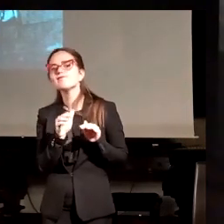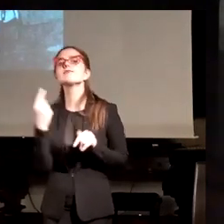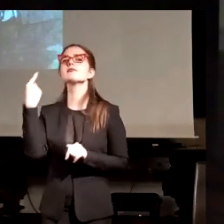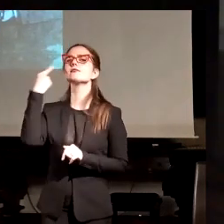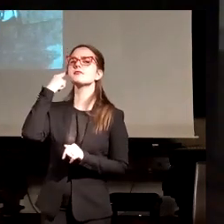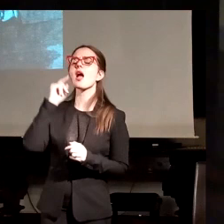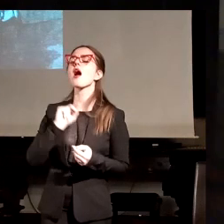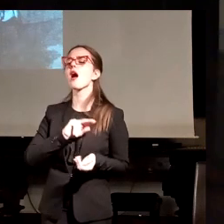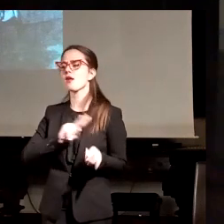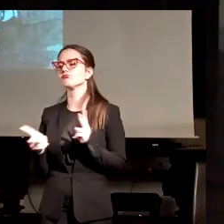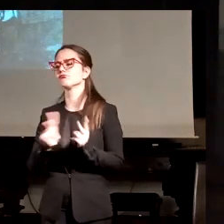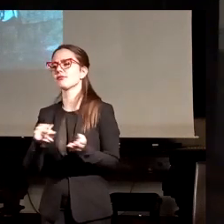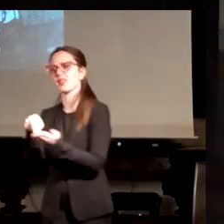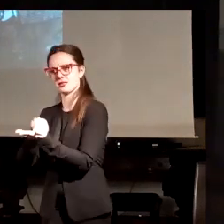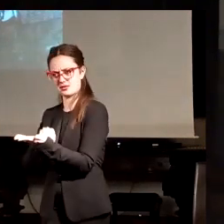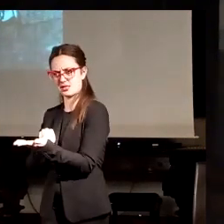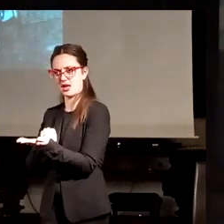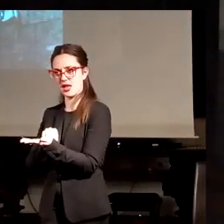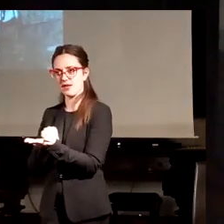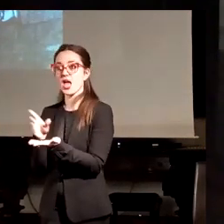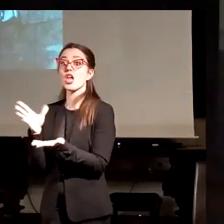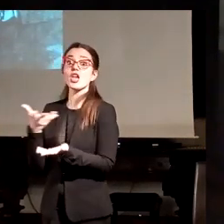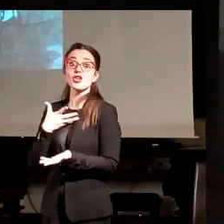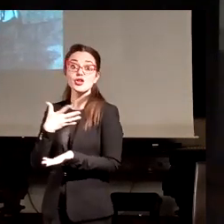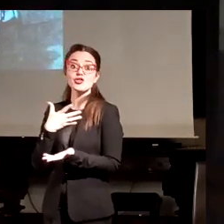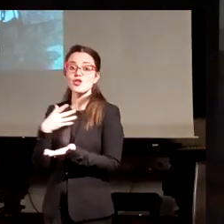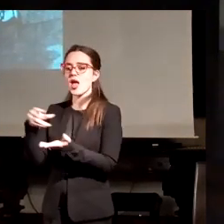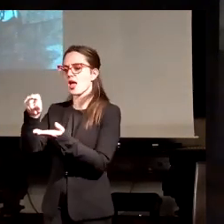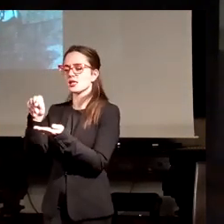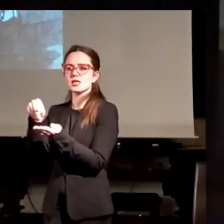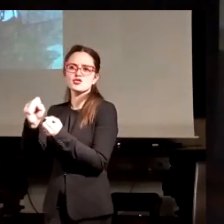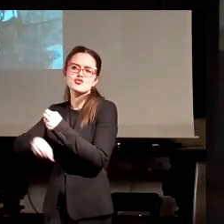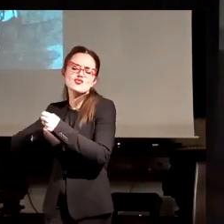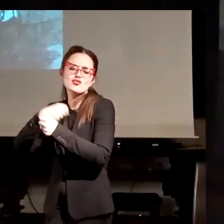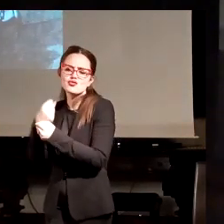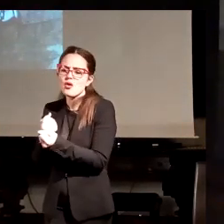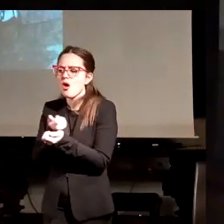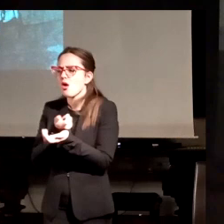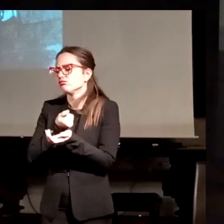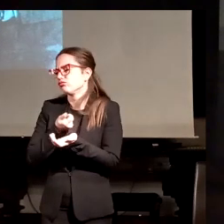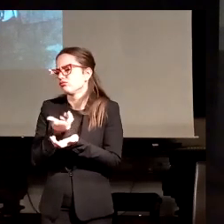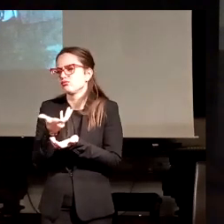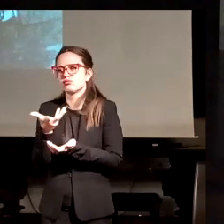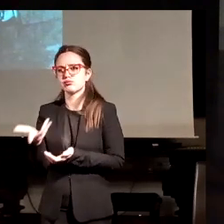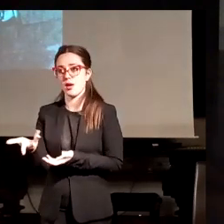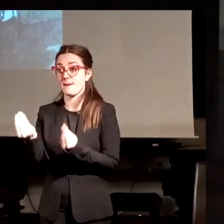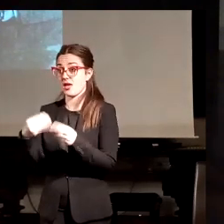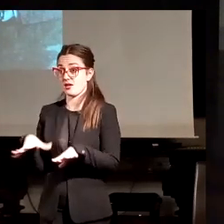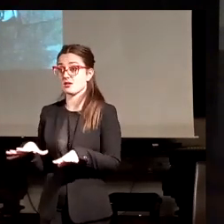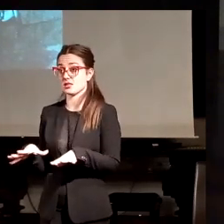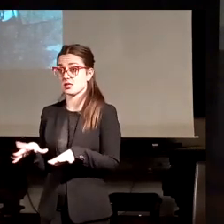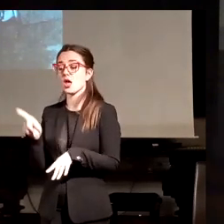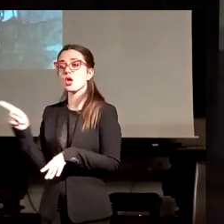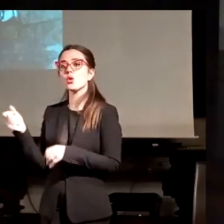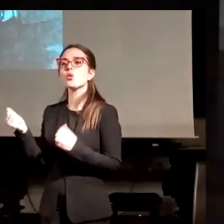sensi sono ammucchiati persi enormi quantità di storia infantini di steven so che a 16 anni pubblicò